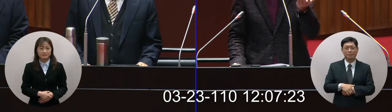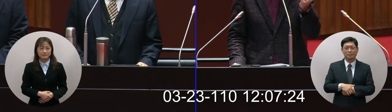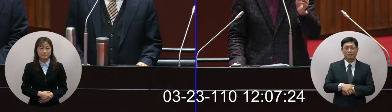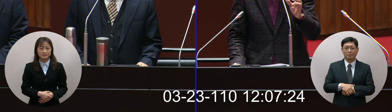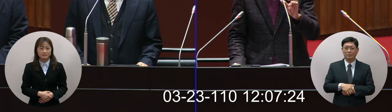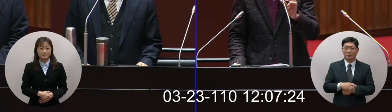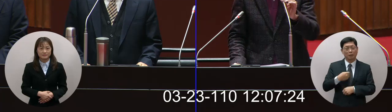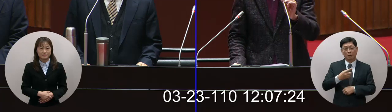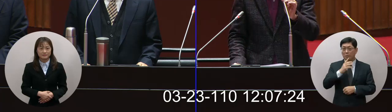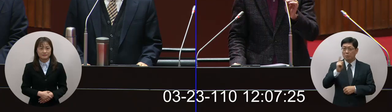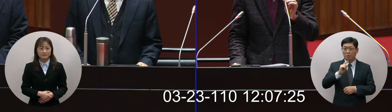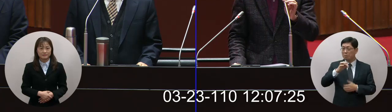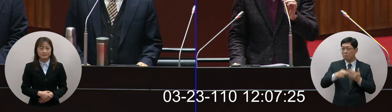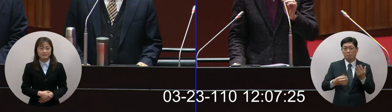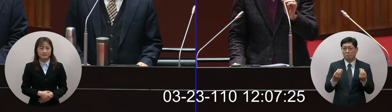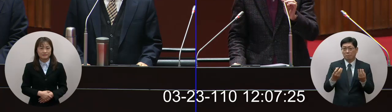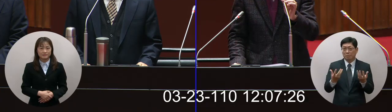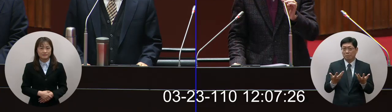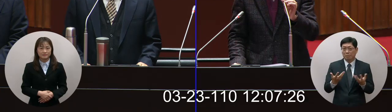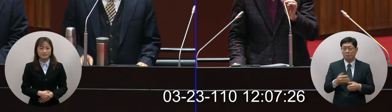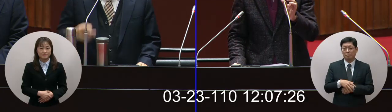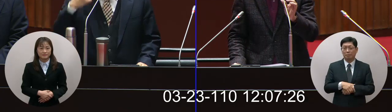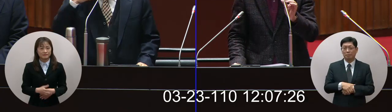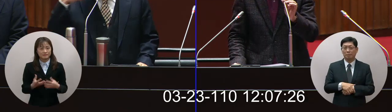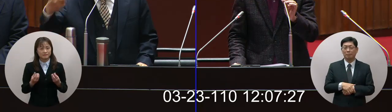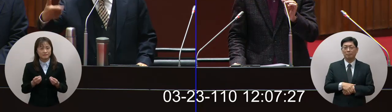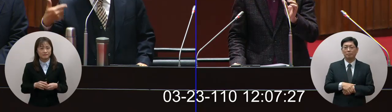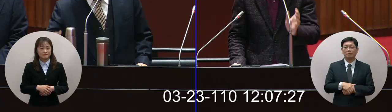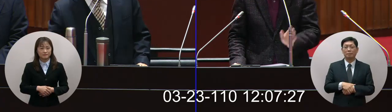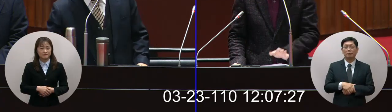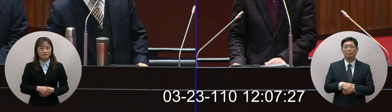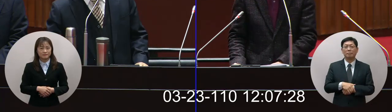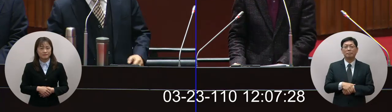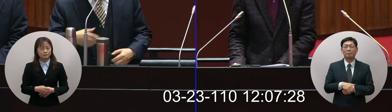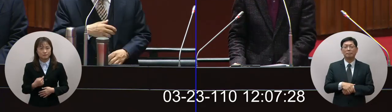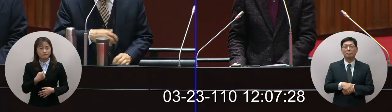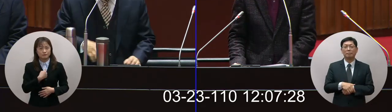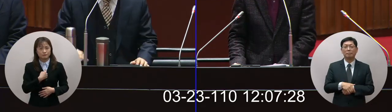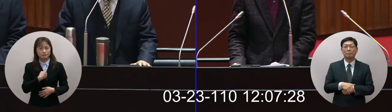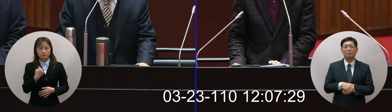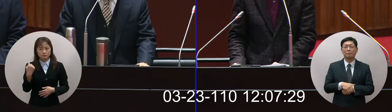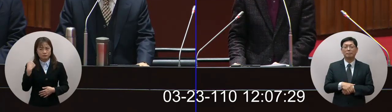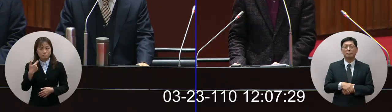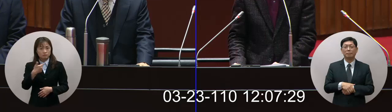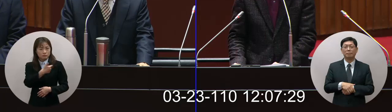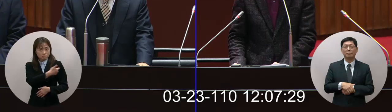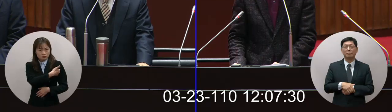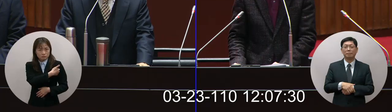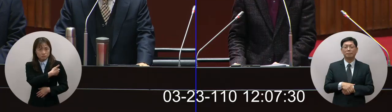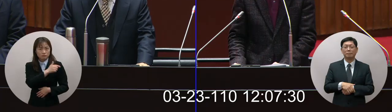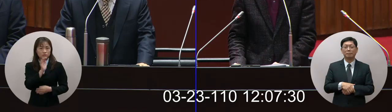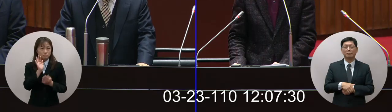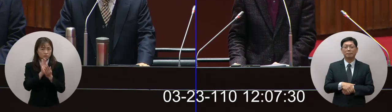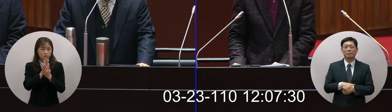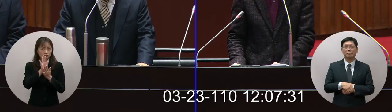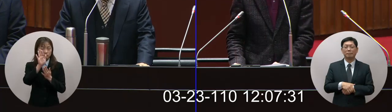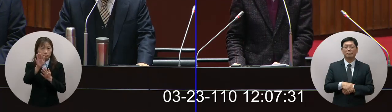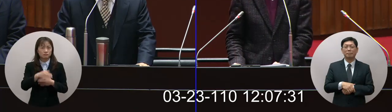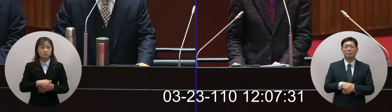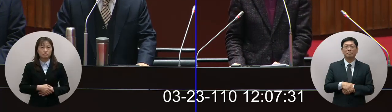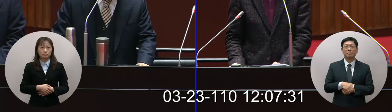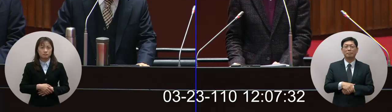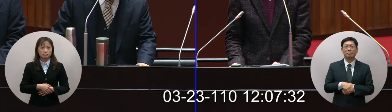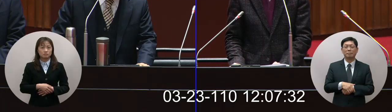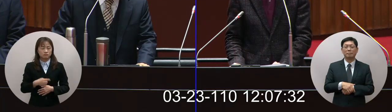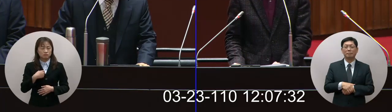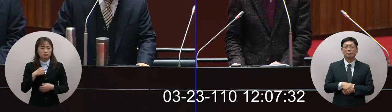没有也没有什么相关的规定啊？ 没有，这个我从昨天打了以后，我向国